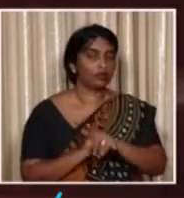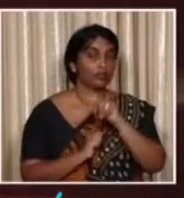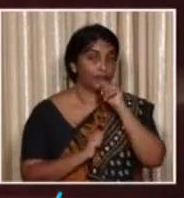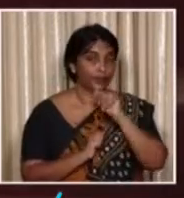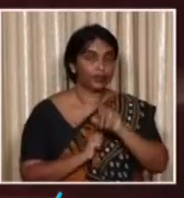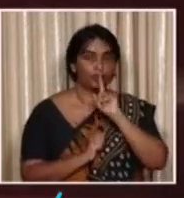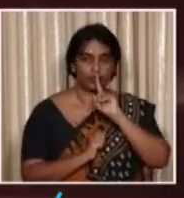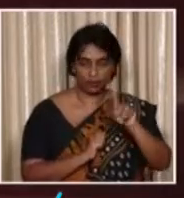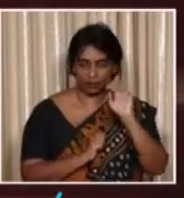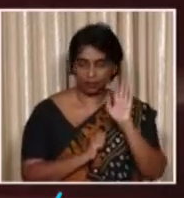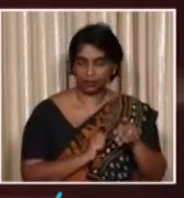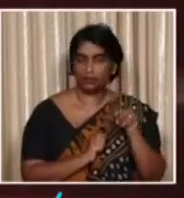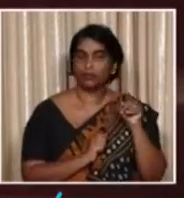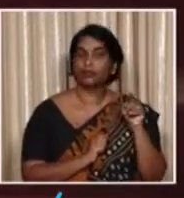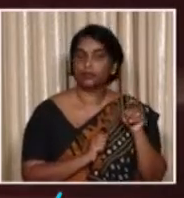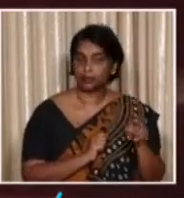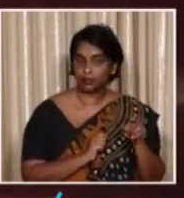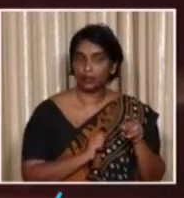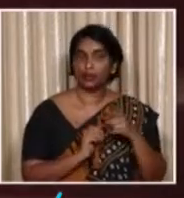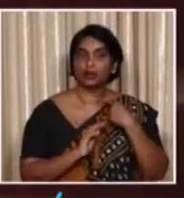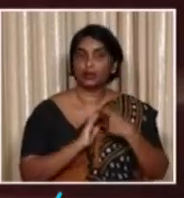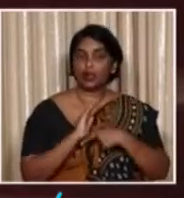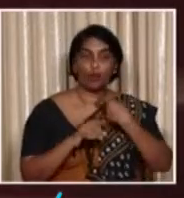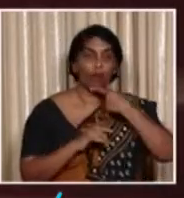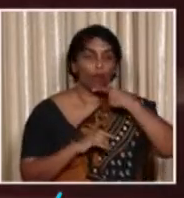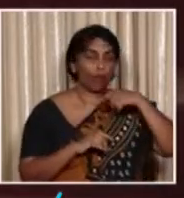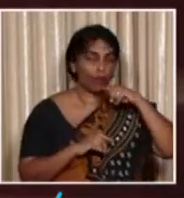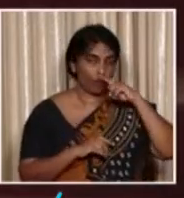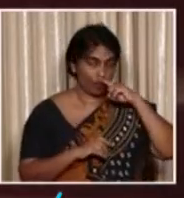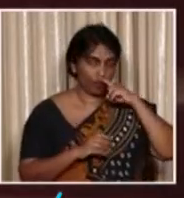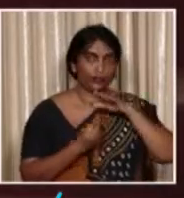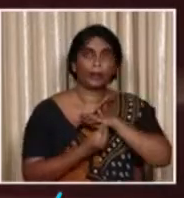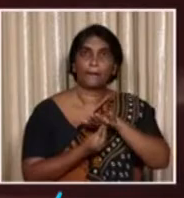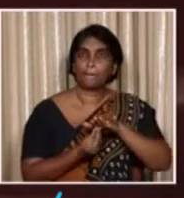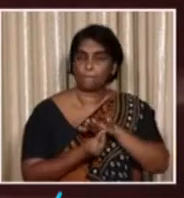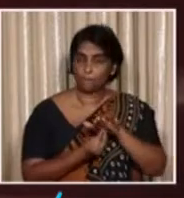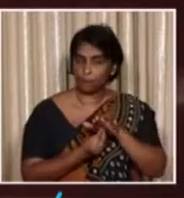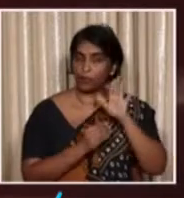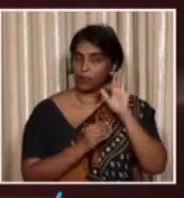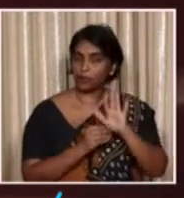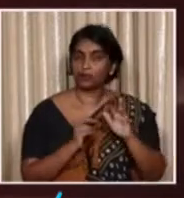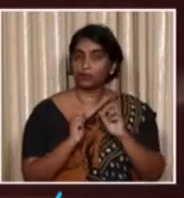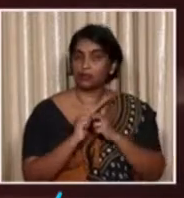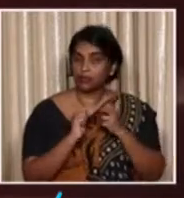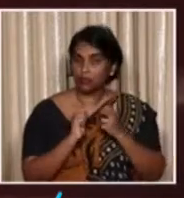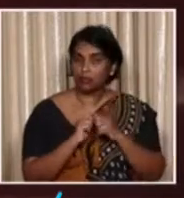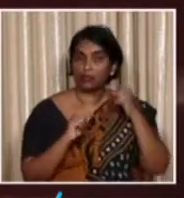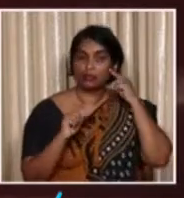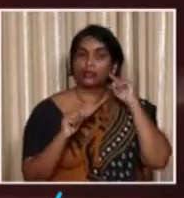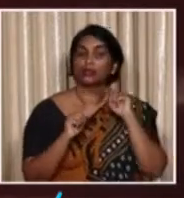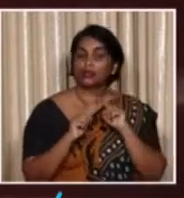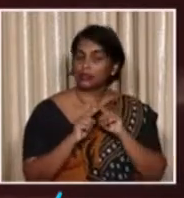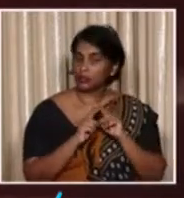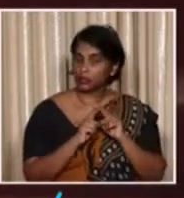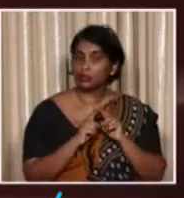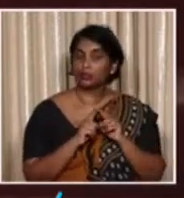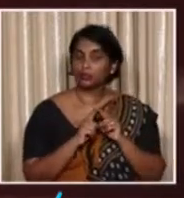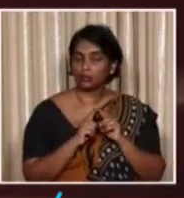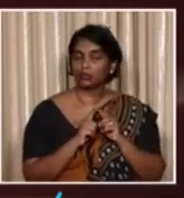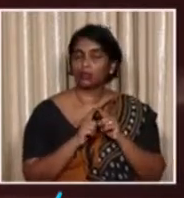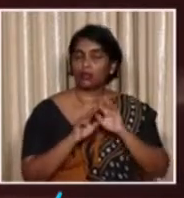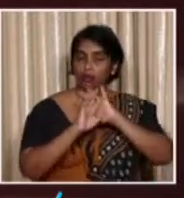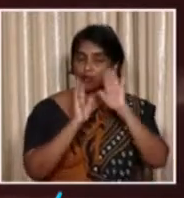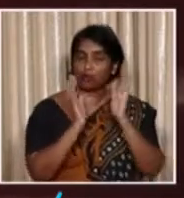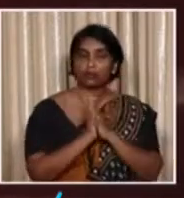ලෙස නියෝග කර ඇත. එනම් ශ්‍රී ලංකා මුහුදු පරිසර පද්ධතියට සිදු වී ඇති හානිය සම්බන්ධයෙන් මුළු